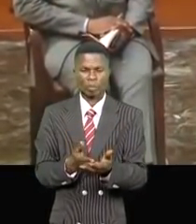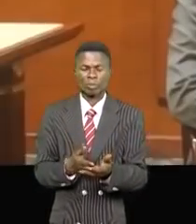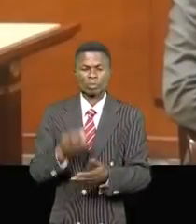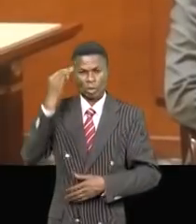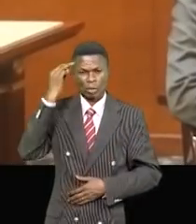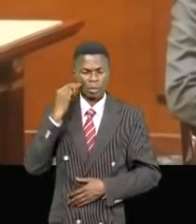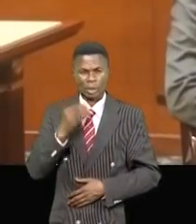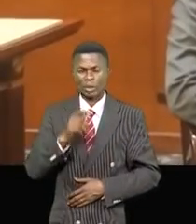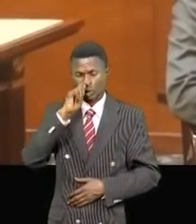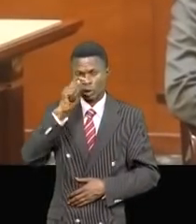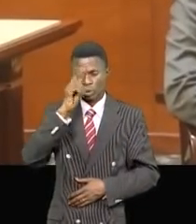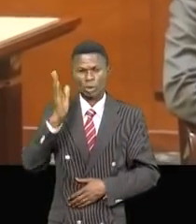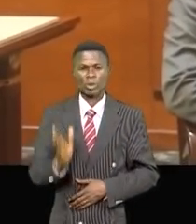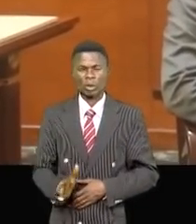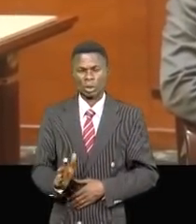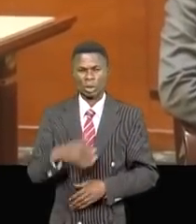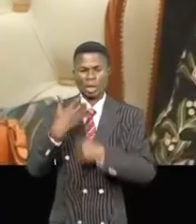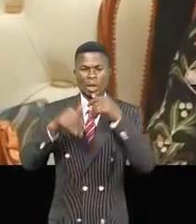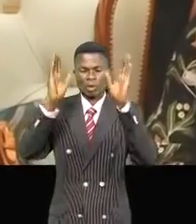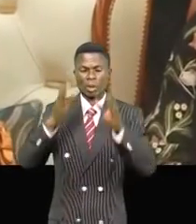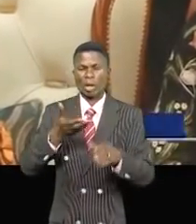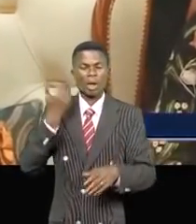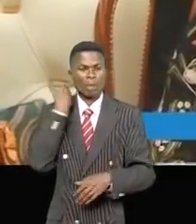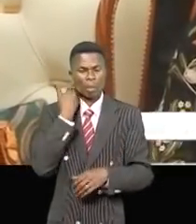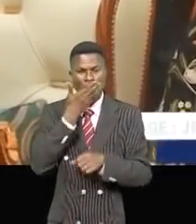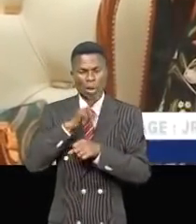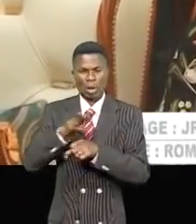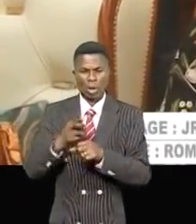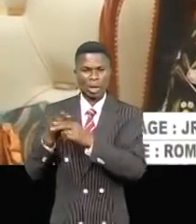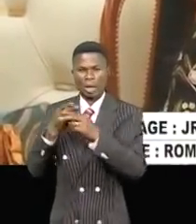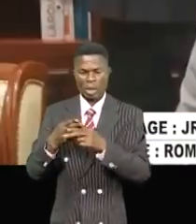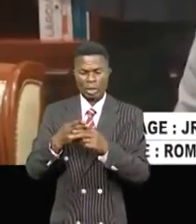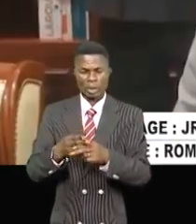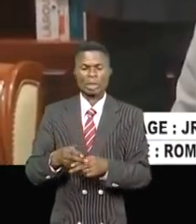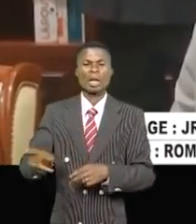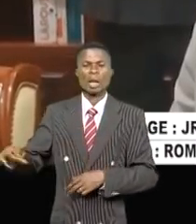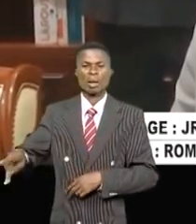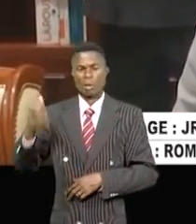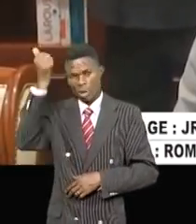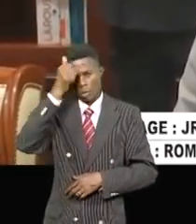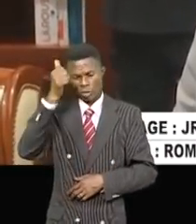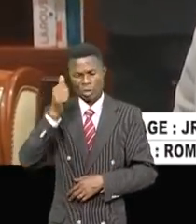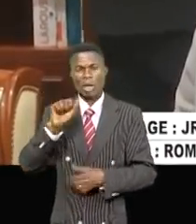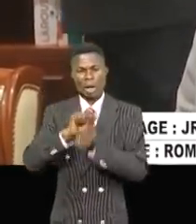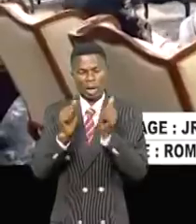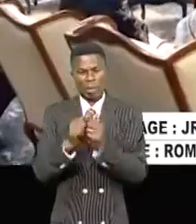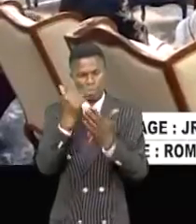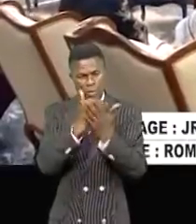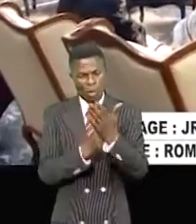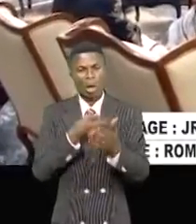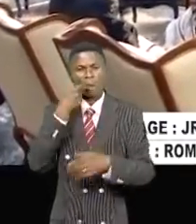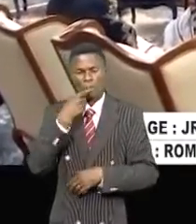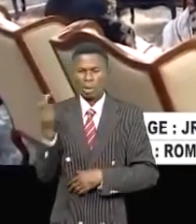ministre tunisien des Affaires étrangères, le Covid-19 et la sécurité dans la région africaine étaient également les sujets au centre des